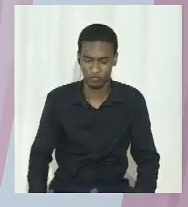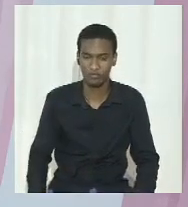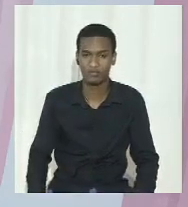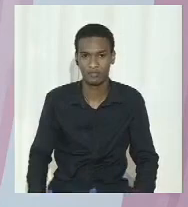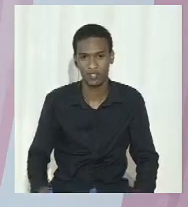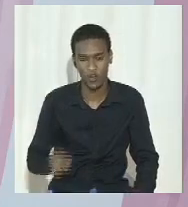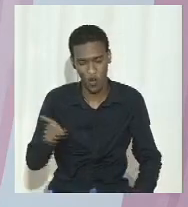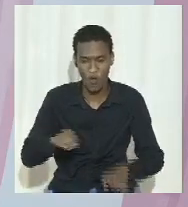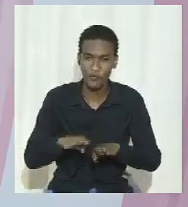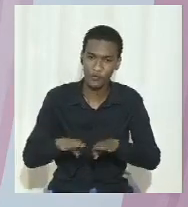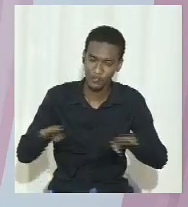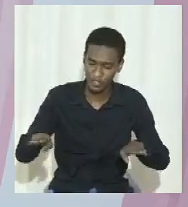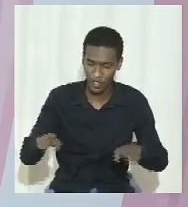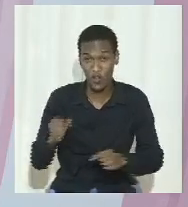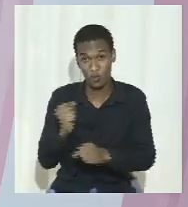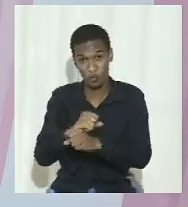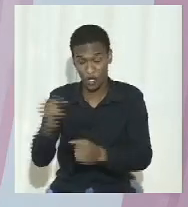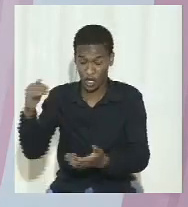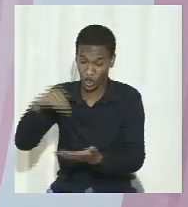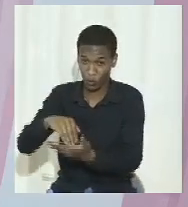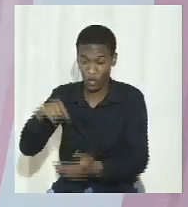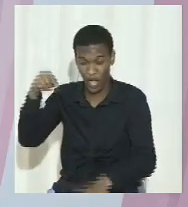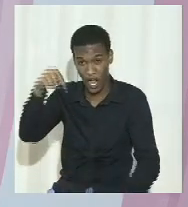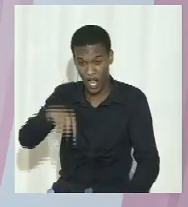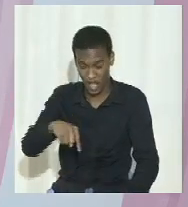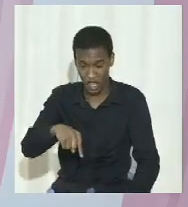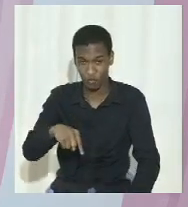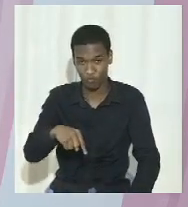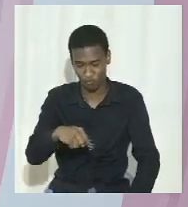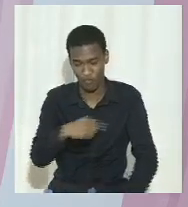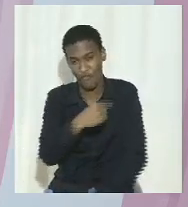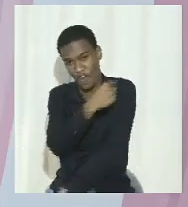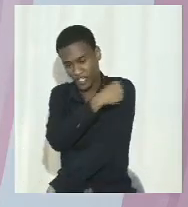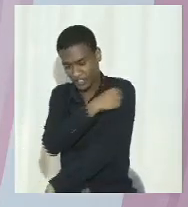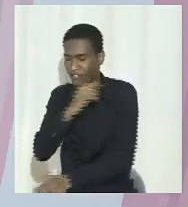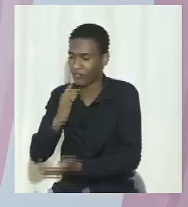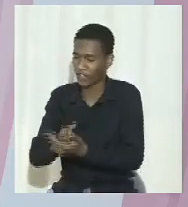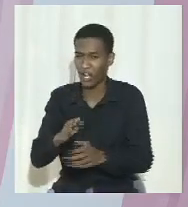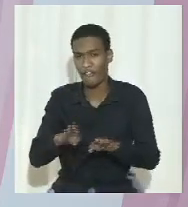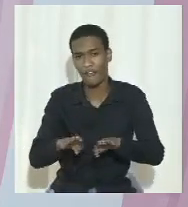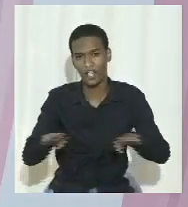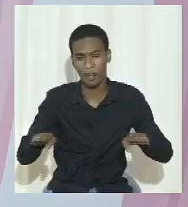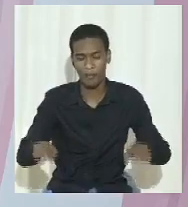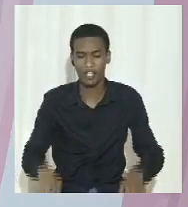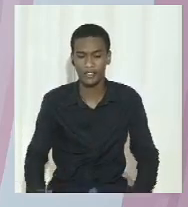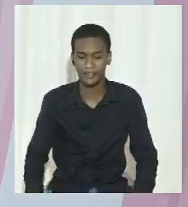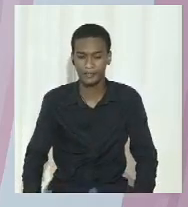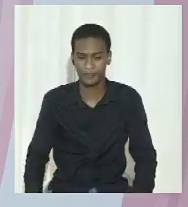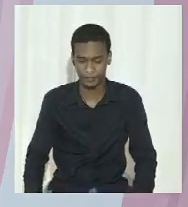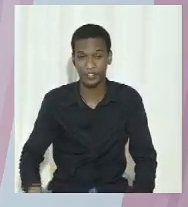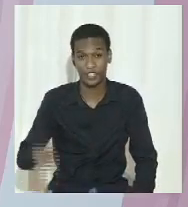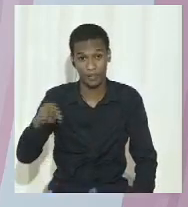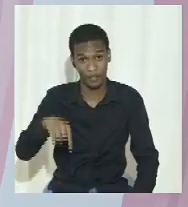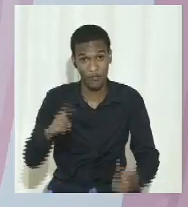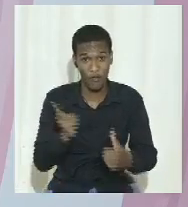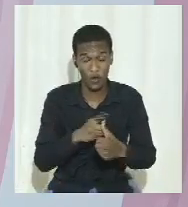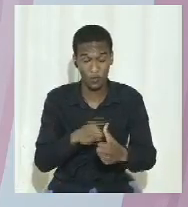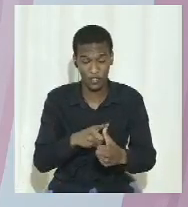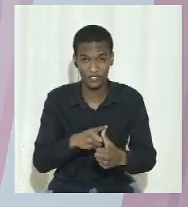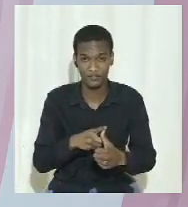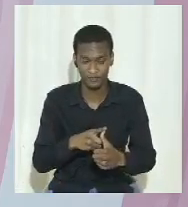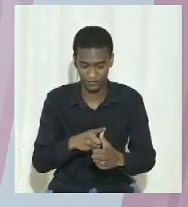fitsinjarana na fahatongavan'ny vaksiny miandalana. Amin'ity andihany voalohany ity izany dia laharam-pahamehana